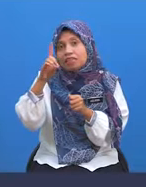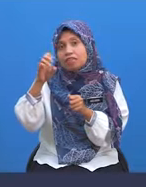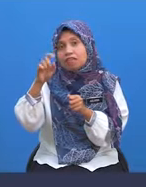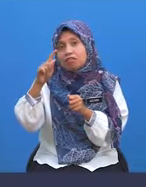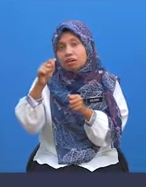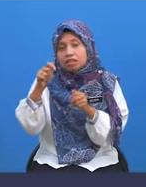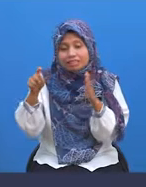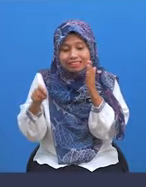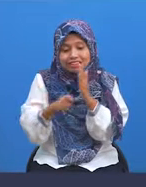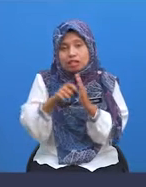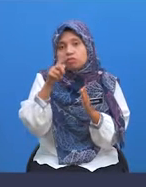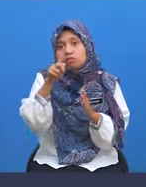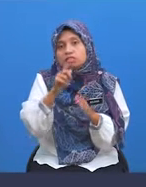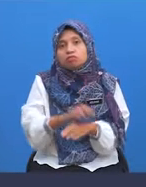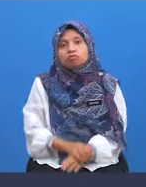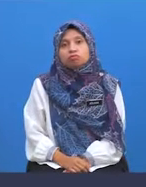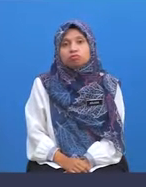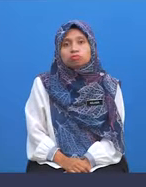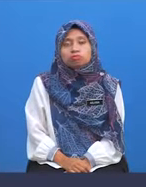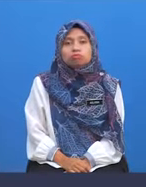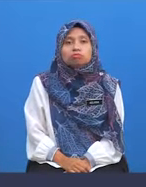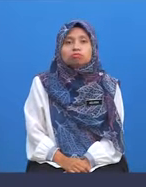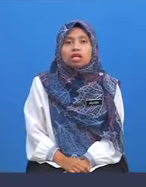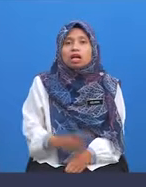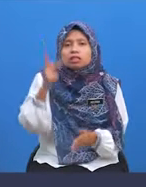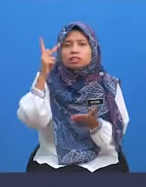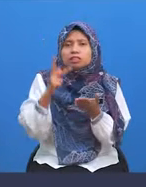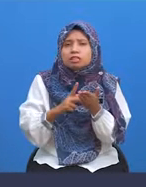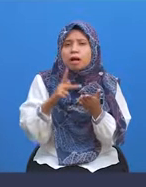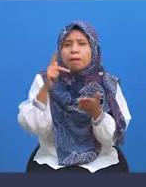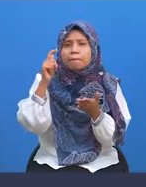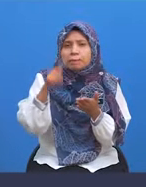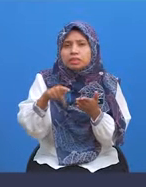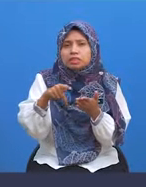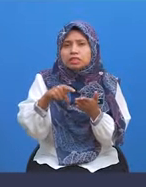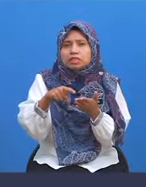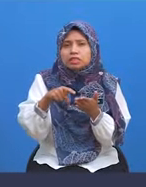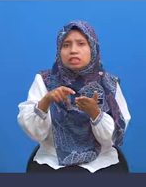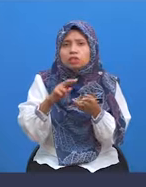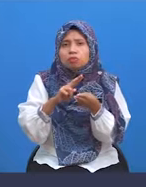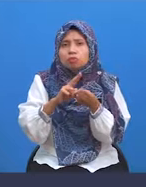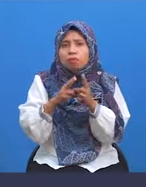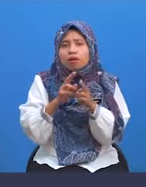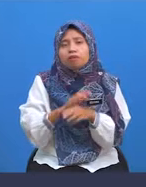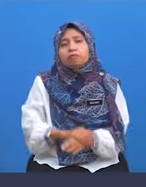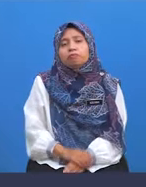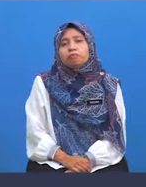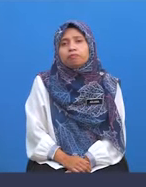tambah 1. Mari kita kenal pasti setiap nilai pemboleh ubah bagi fungsi ini.